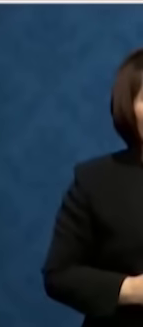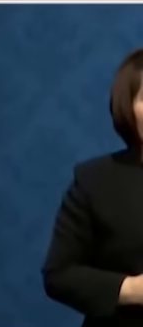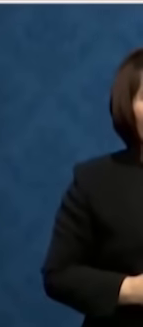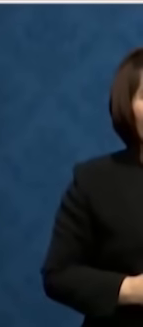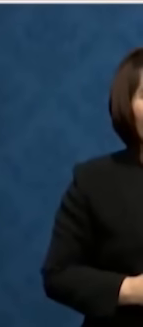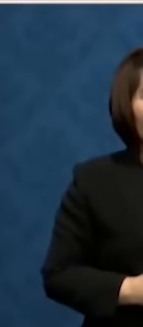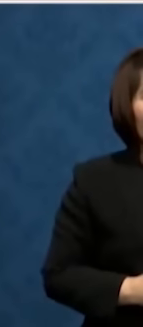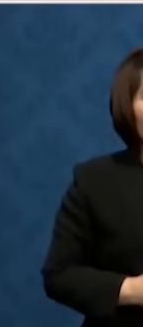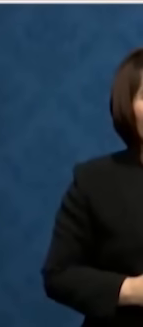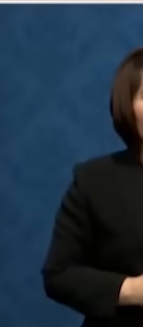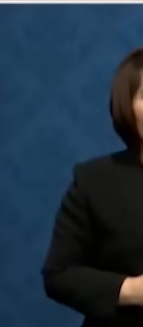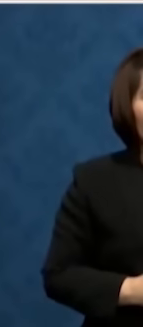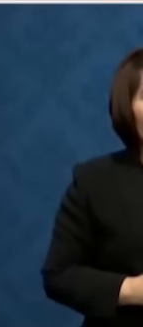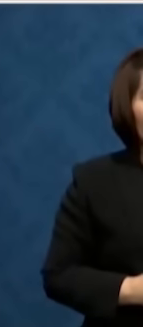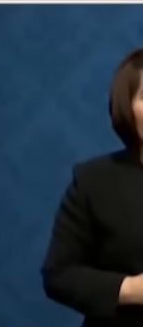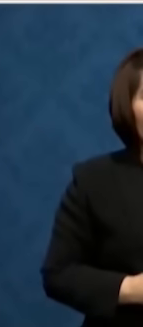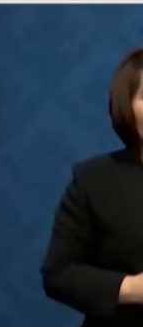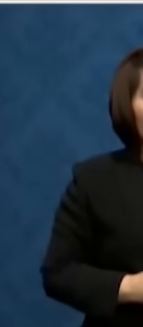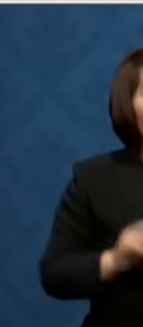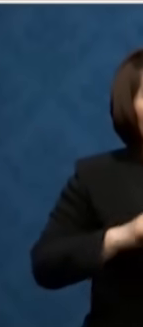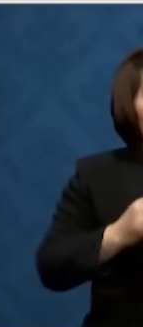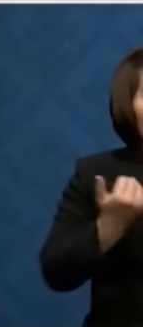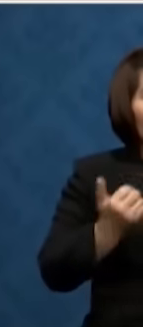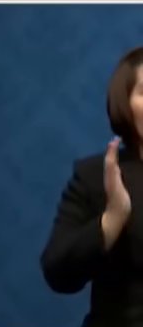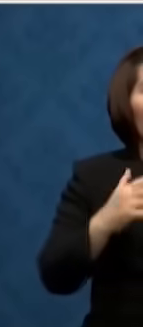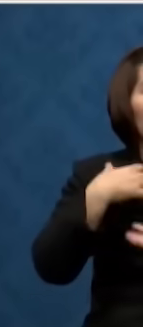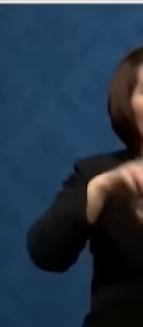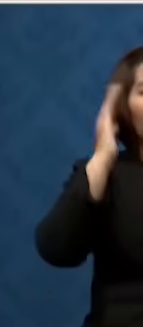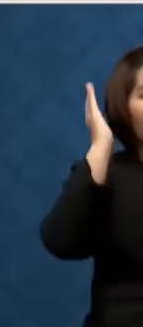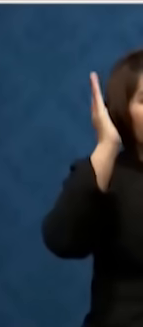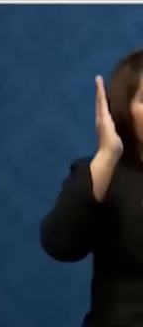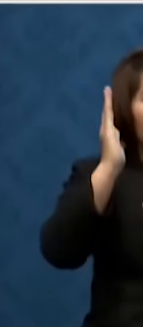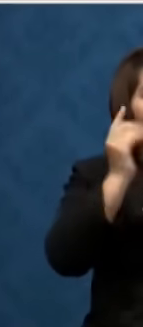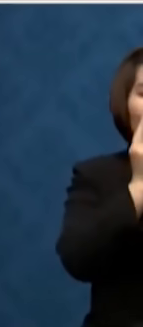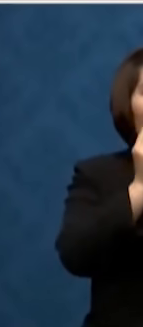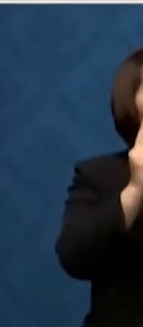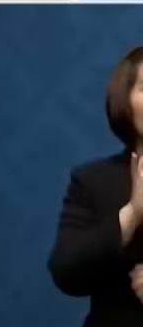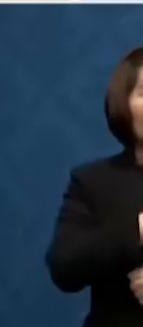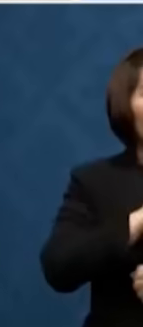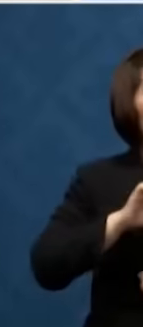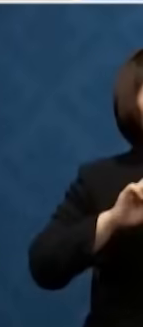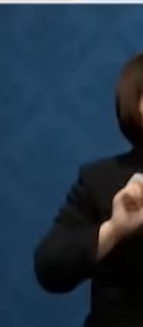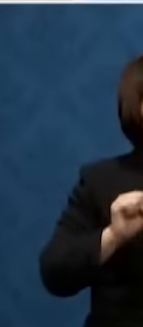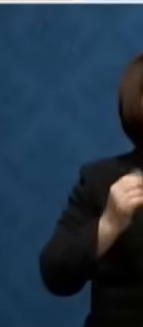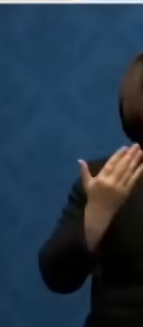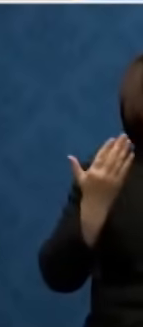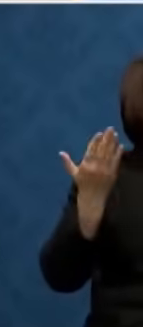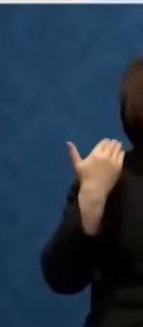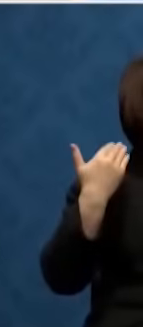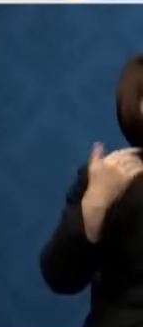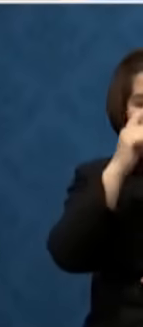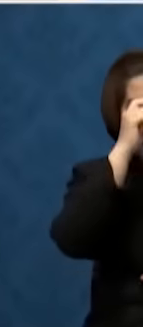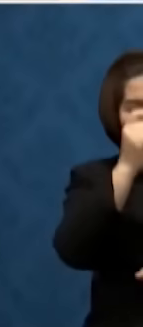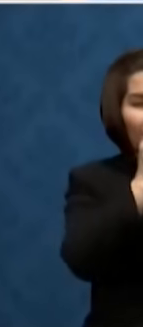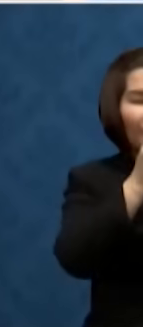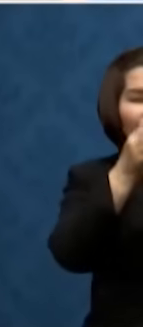เมื่อสักครู่ก็ยังถือว่าผู้อภิปรายอย่างอภิปรายอยู่ในข้อบังคับอยู่นะครับ เมื่อสักครู่นี้เคารพในดุลพินิจ